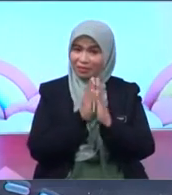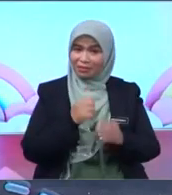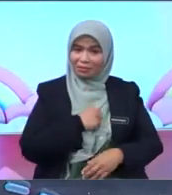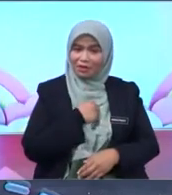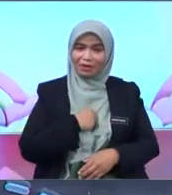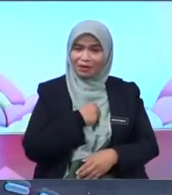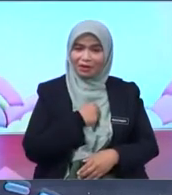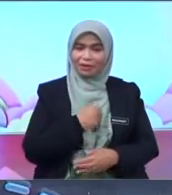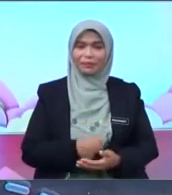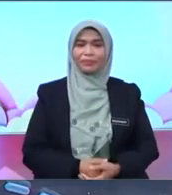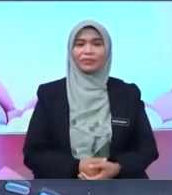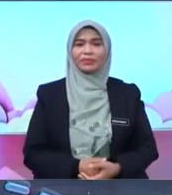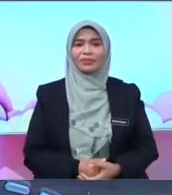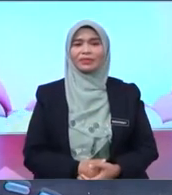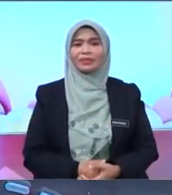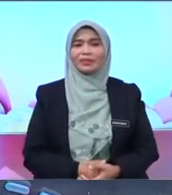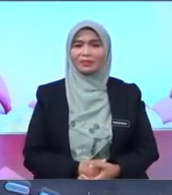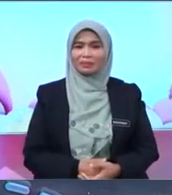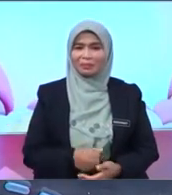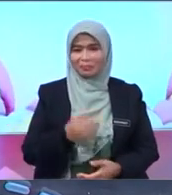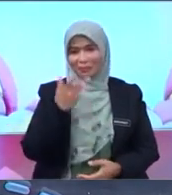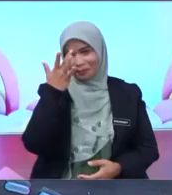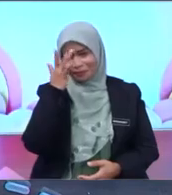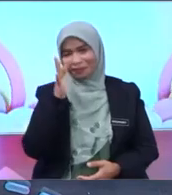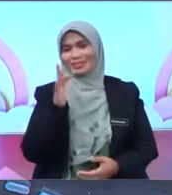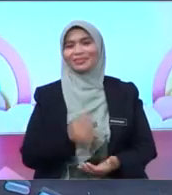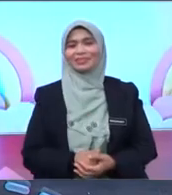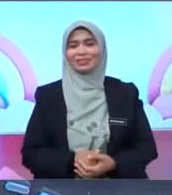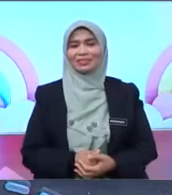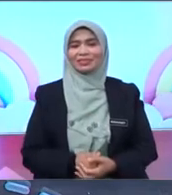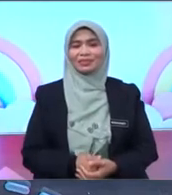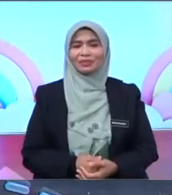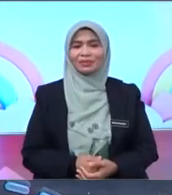memaafkannya betul Oh baguslah Mira